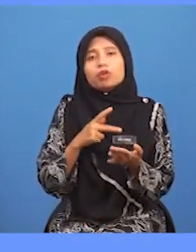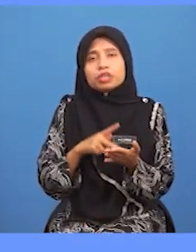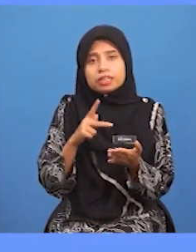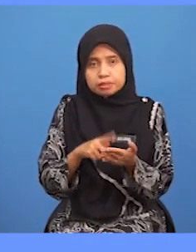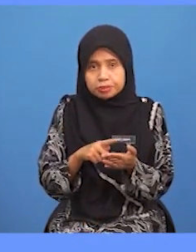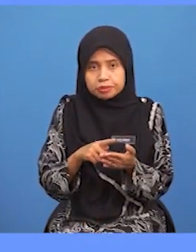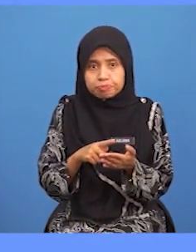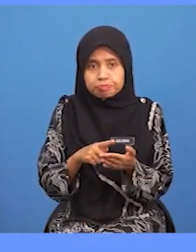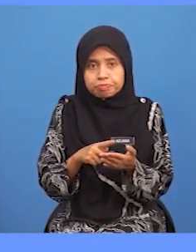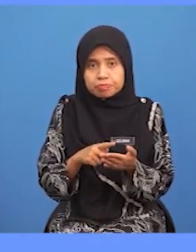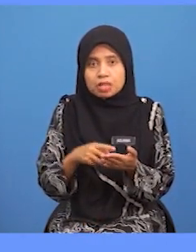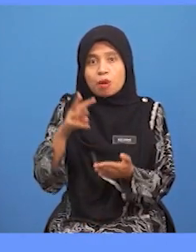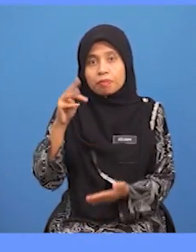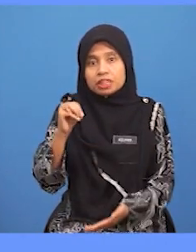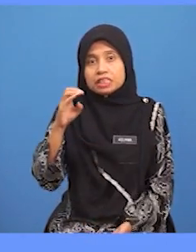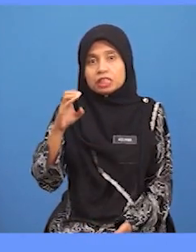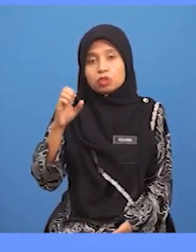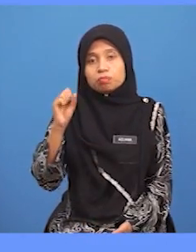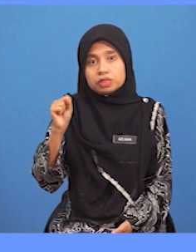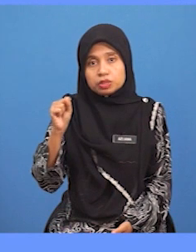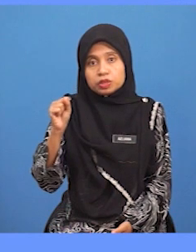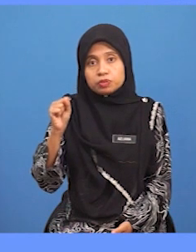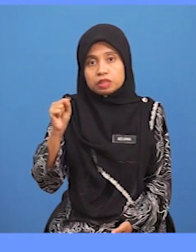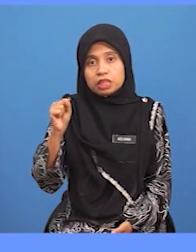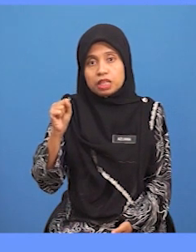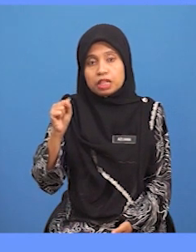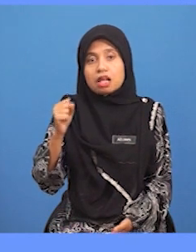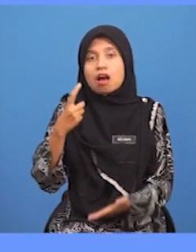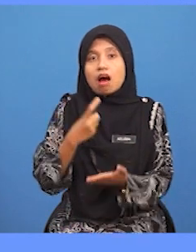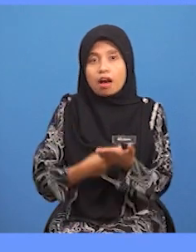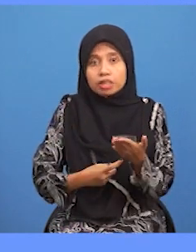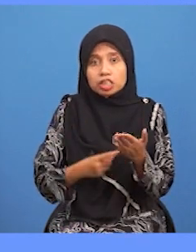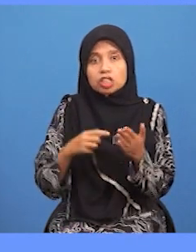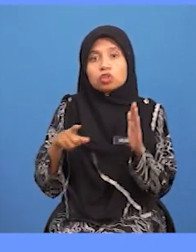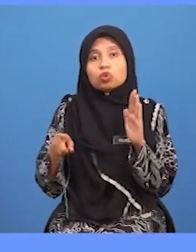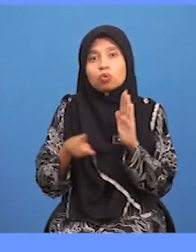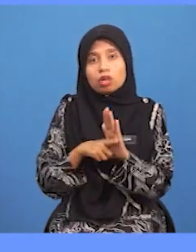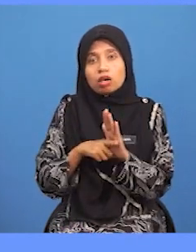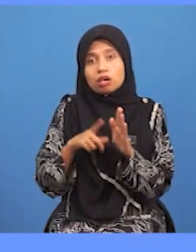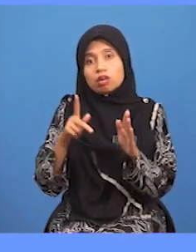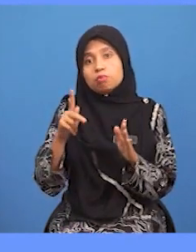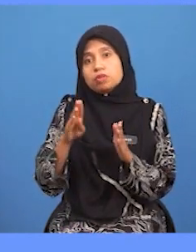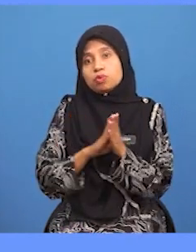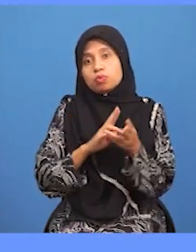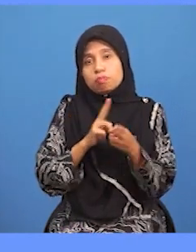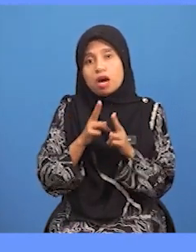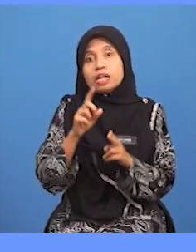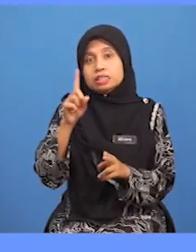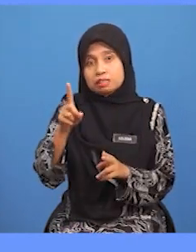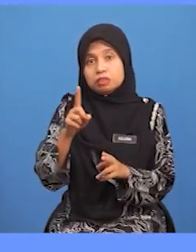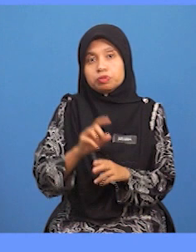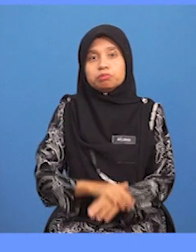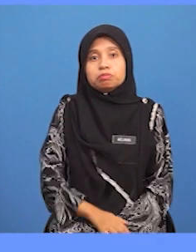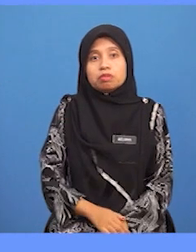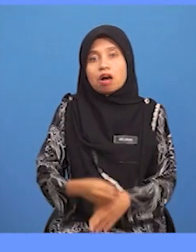caruman seunit ialah harga jualan seunit tolak kos berubah seunit. Berdasarkan maklumat tambahan,